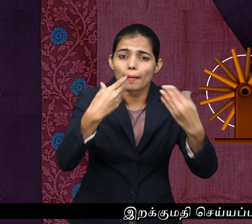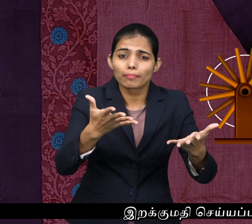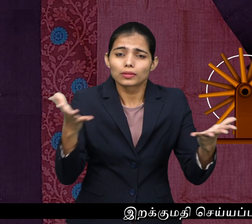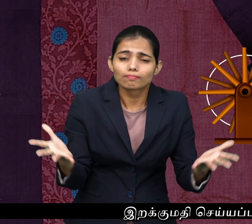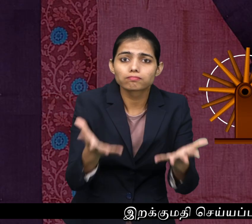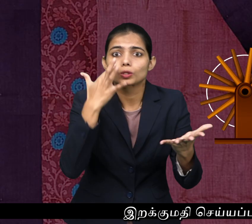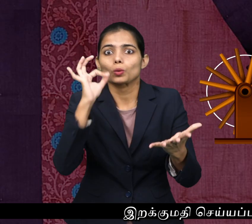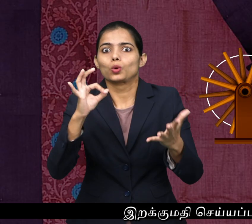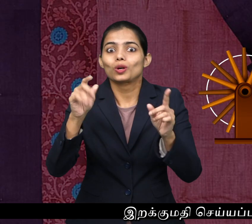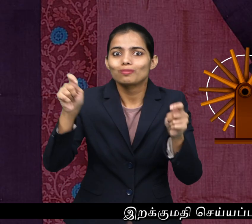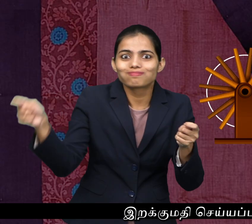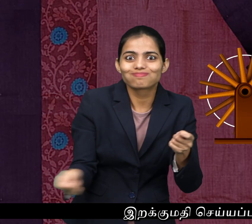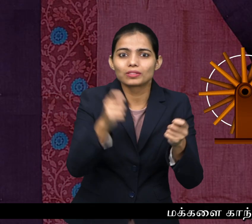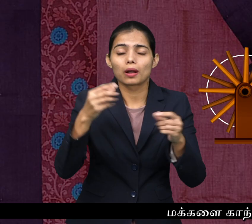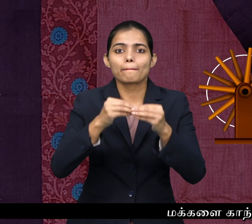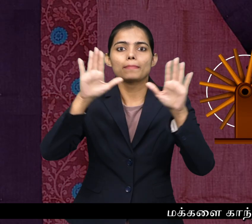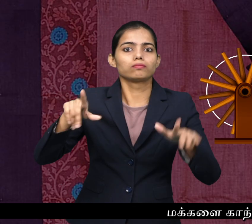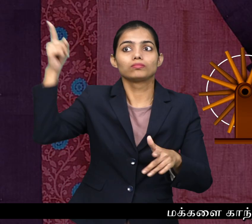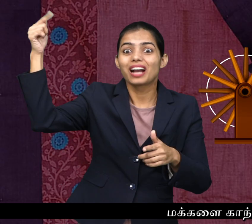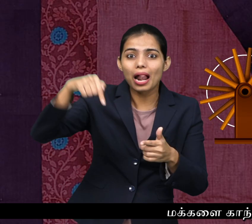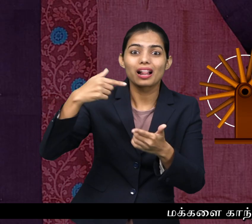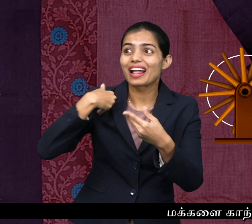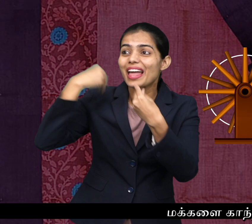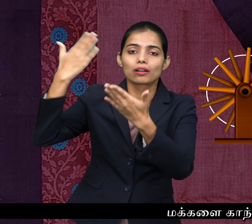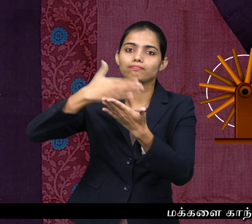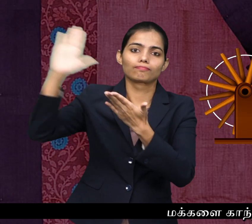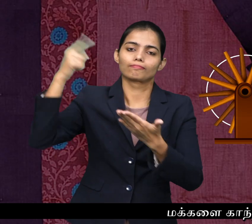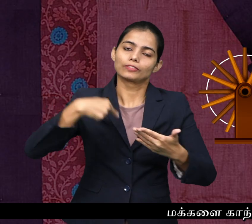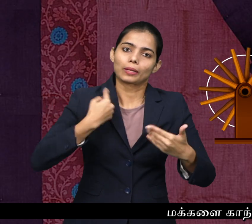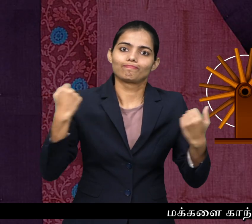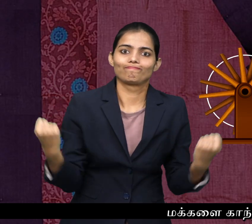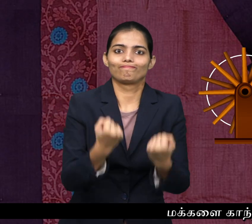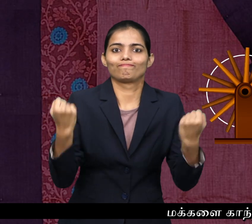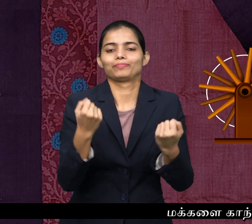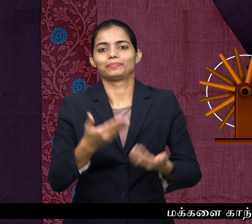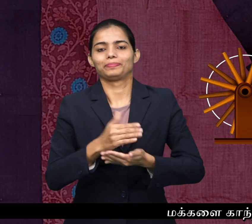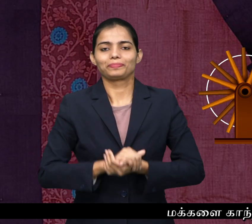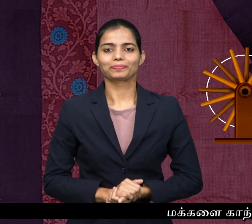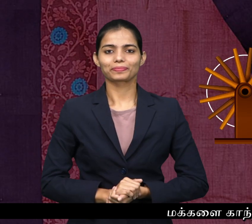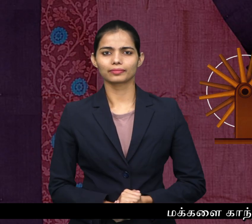ஆடைகளை தவிர்க்கவும் மக்களை காந்தியடிகள் ஊக்குவித்தார்.